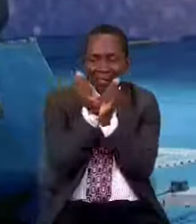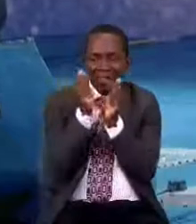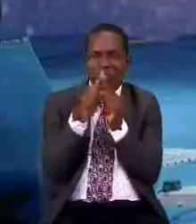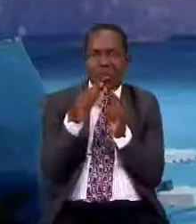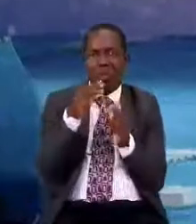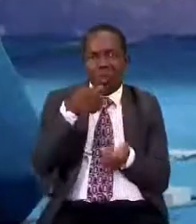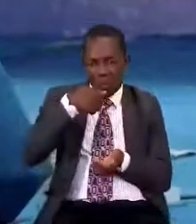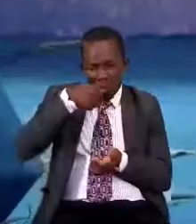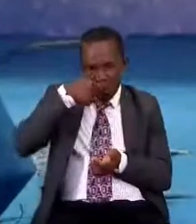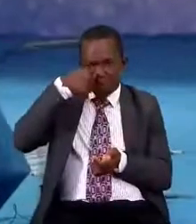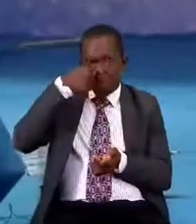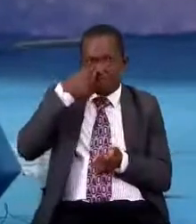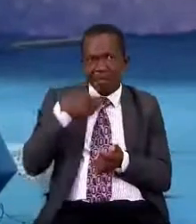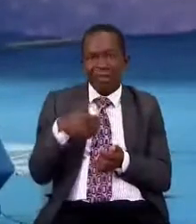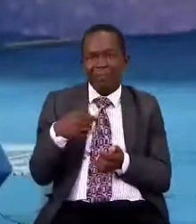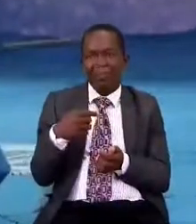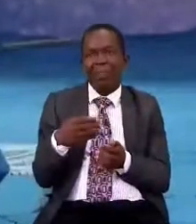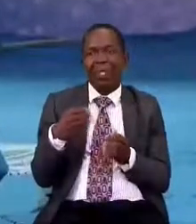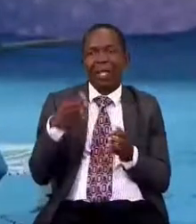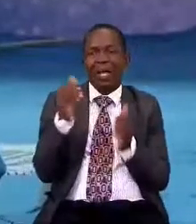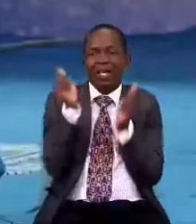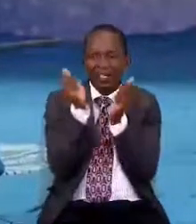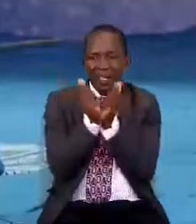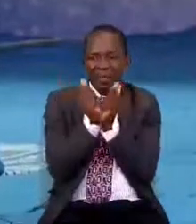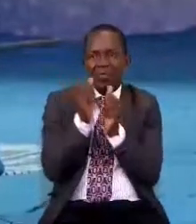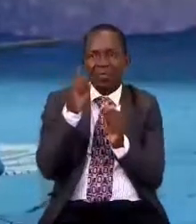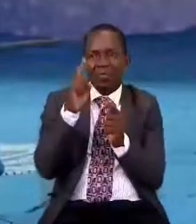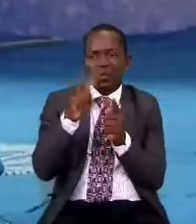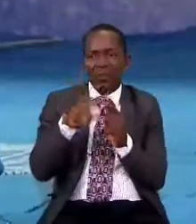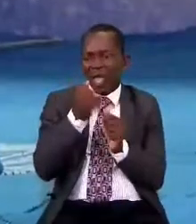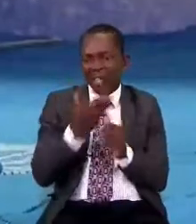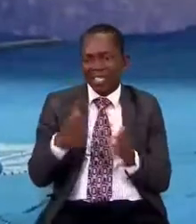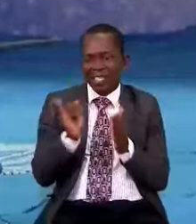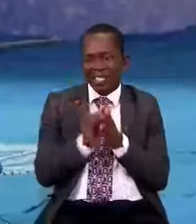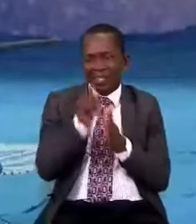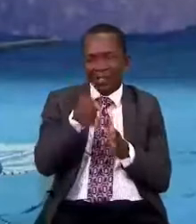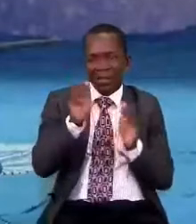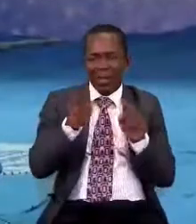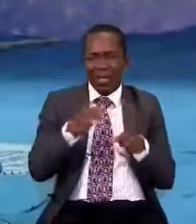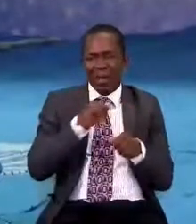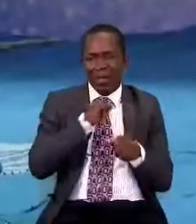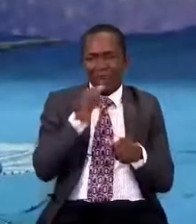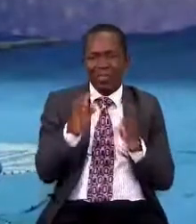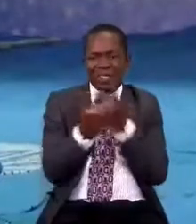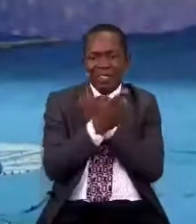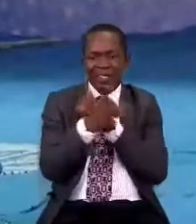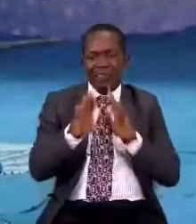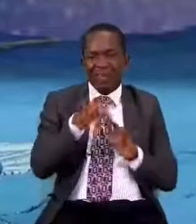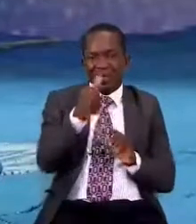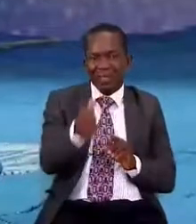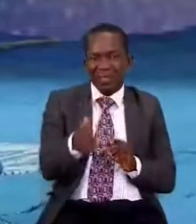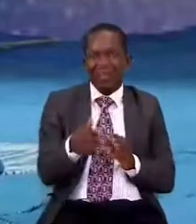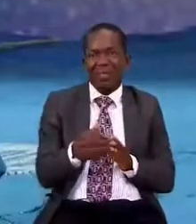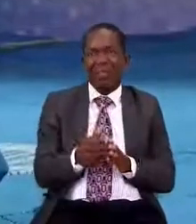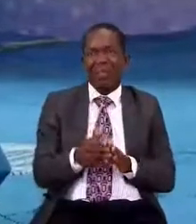pas vous en délivrer, mais le nom précieux qui délivre les